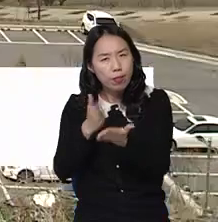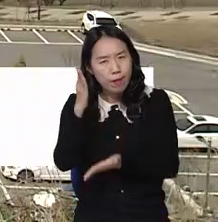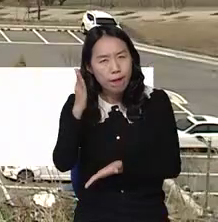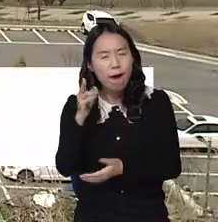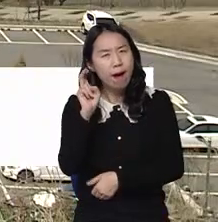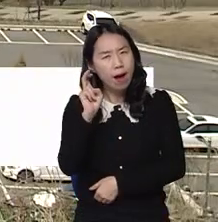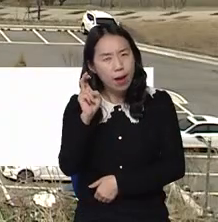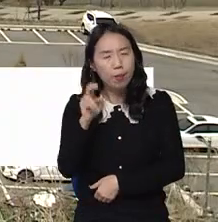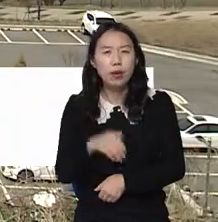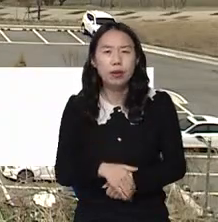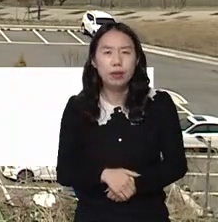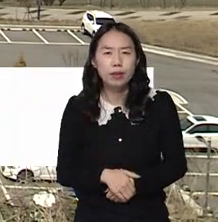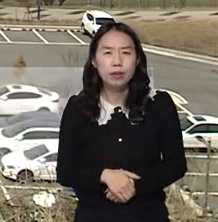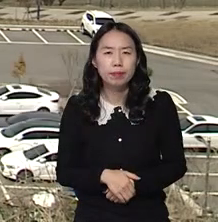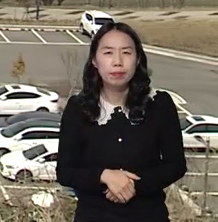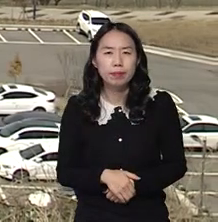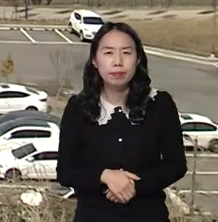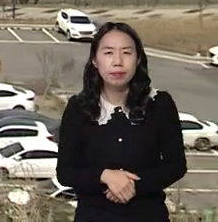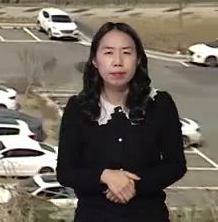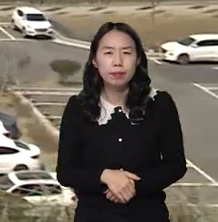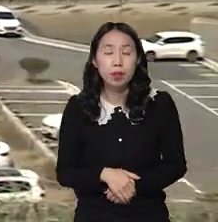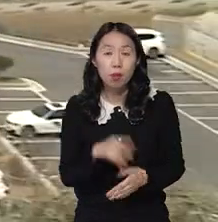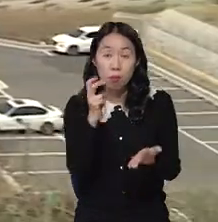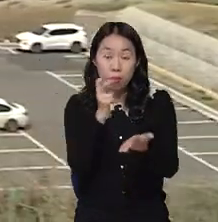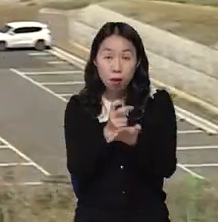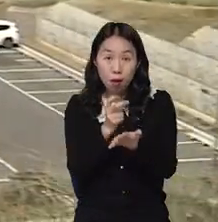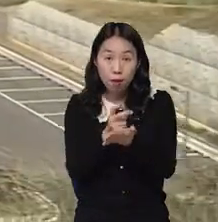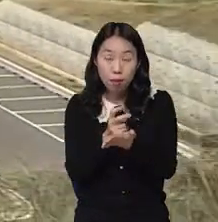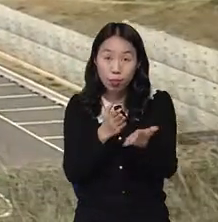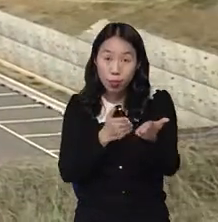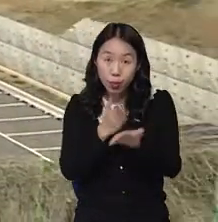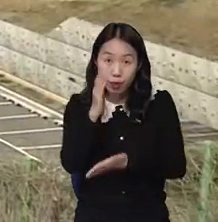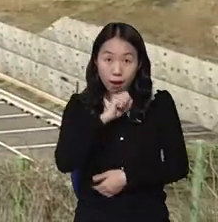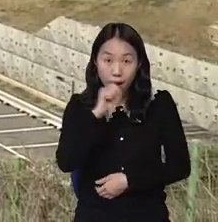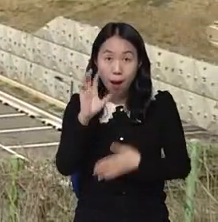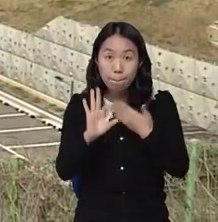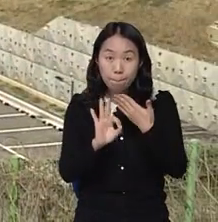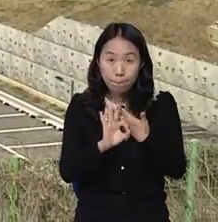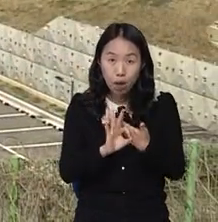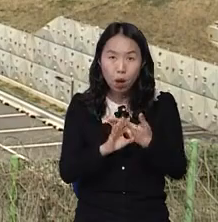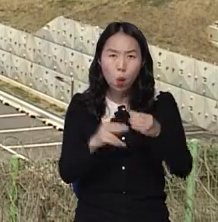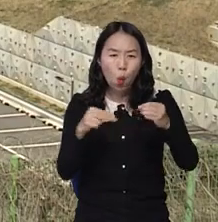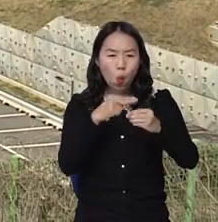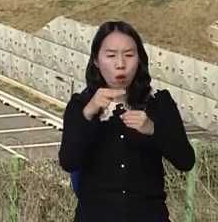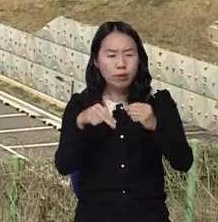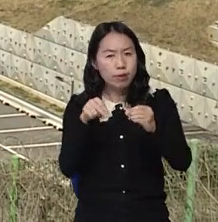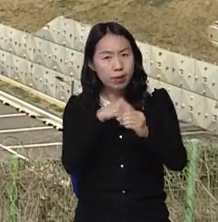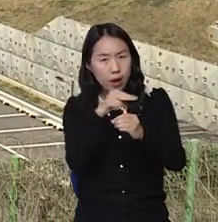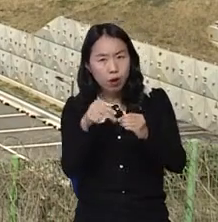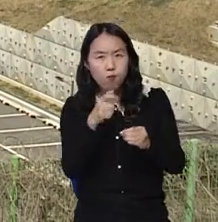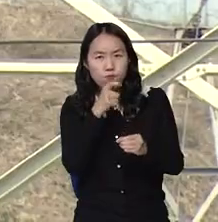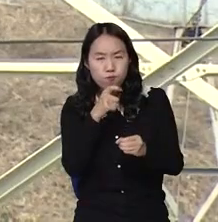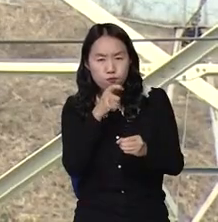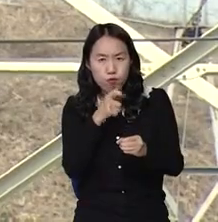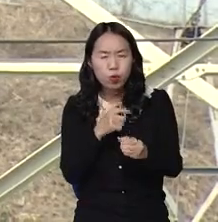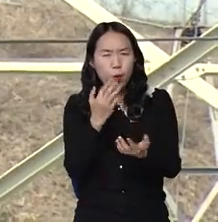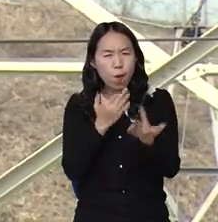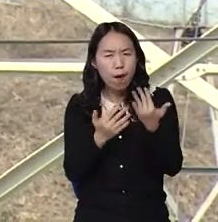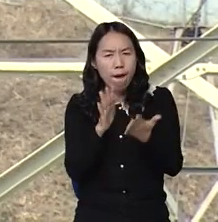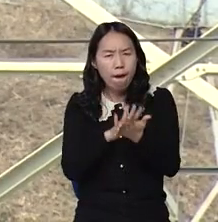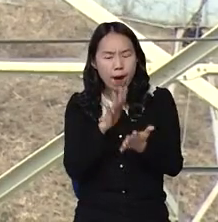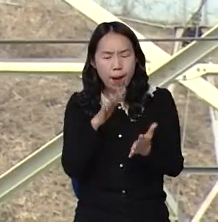통과할 것으로 예상하고 있습니다. 이 법안이 시행될 경우 원자력이나 화력, 수력 등의 발전소가